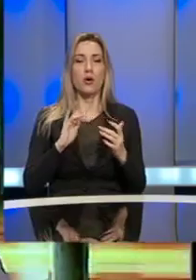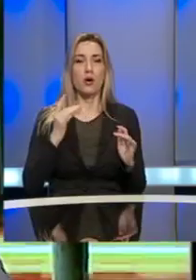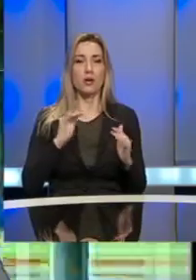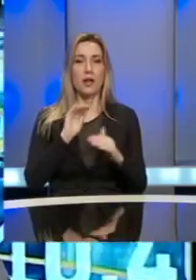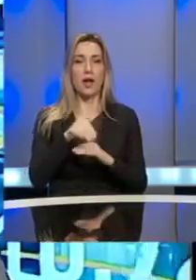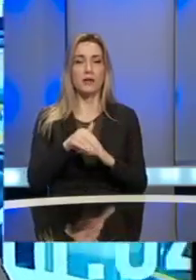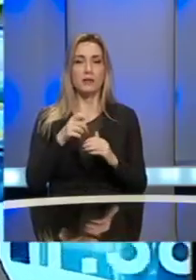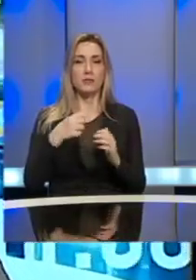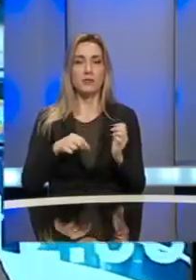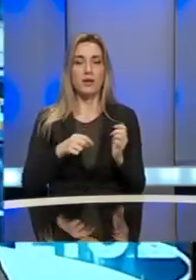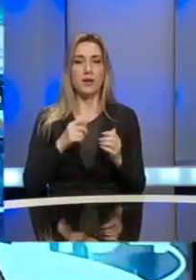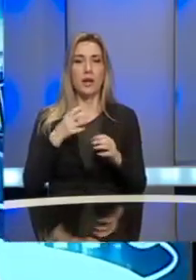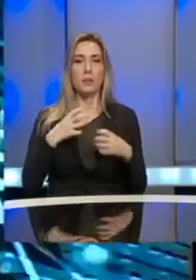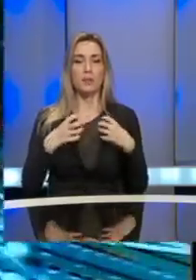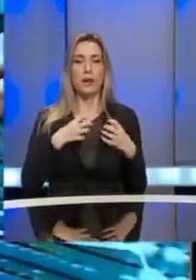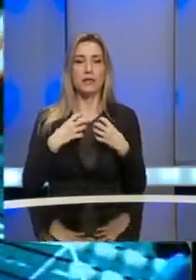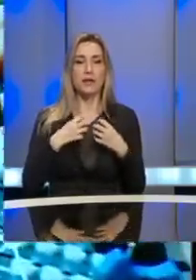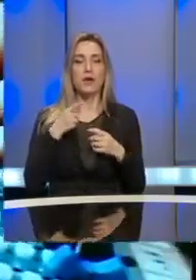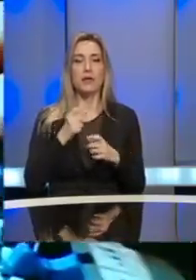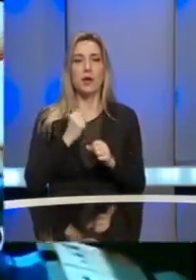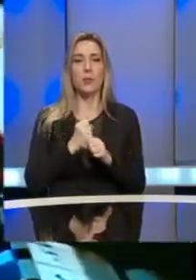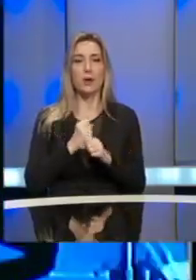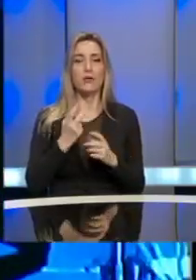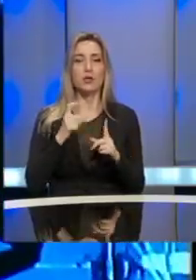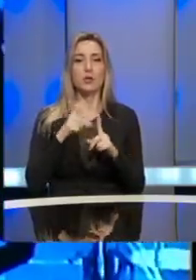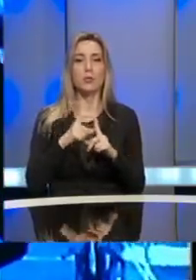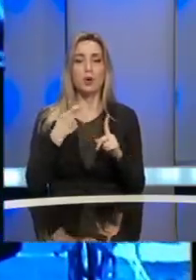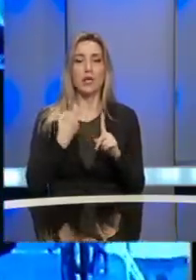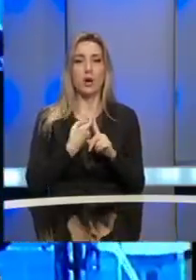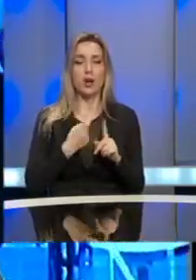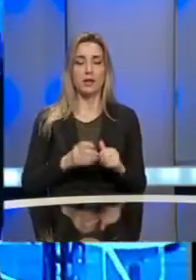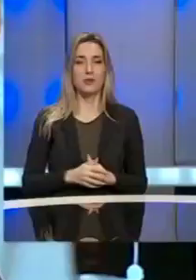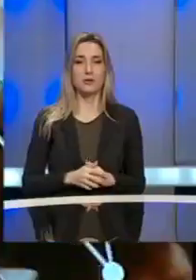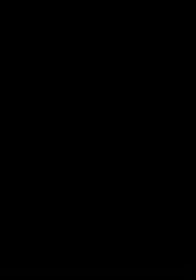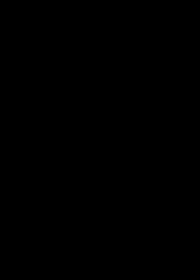online svirke, online predstave. Tako nešto pravi i Dubioza kolektiv.